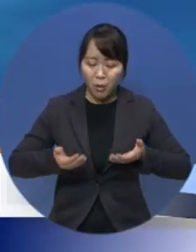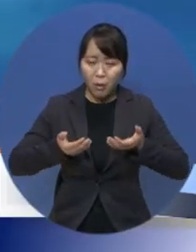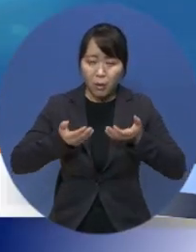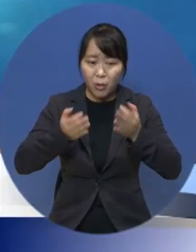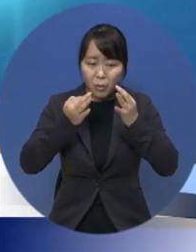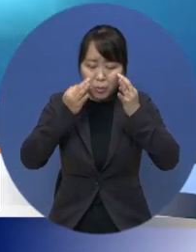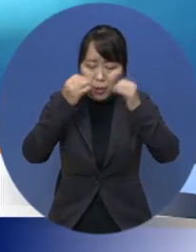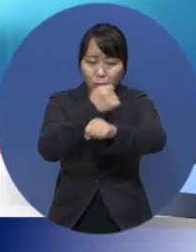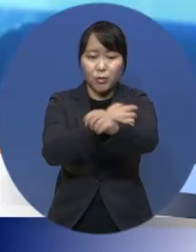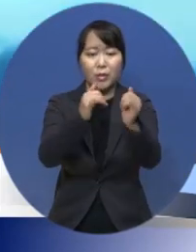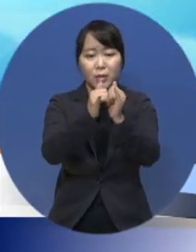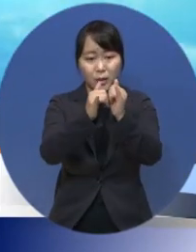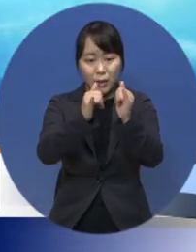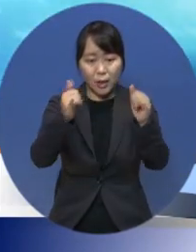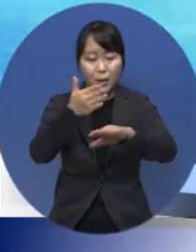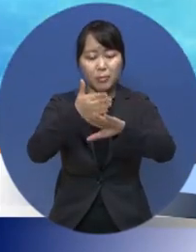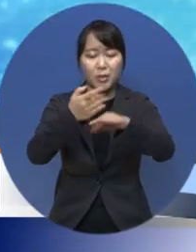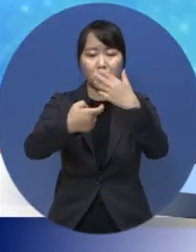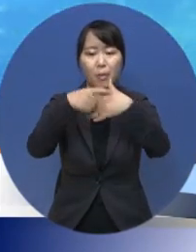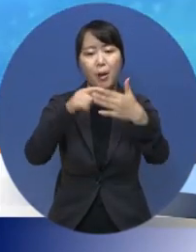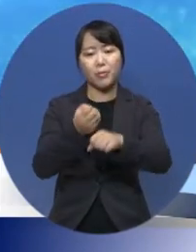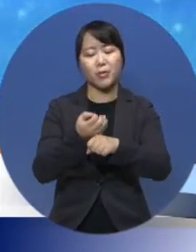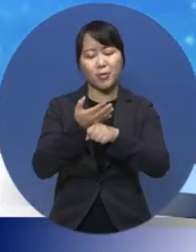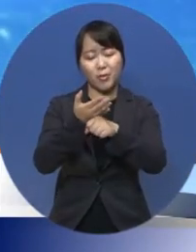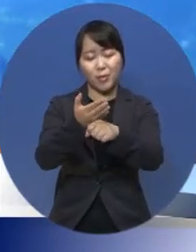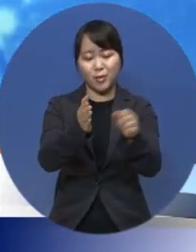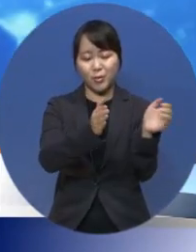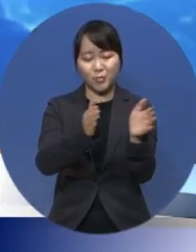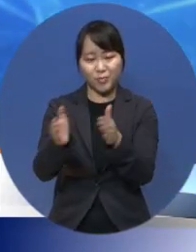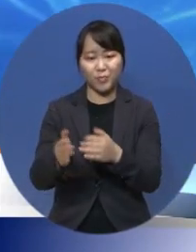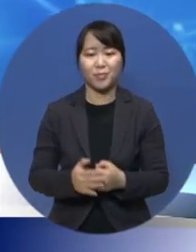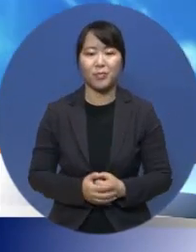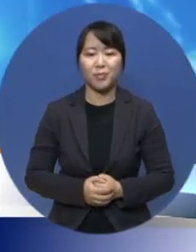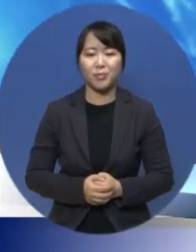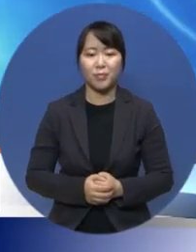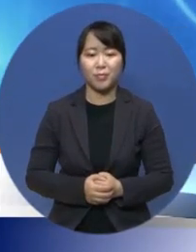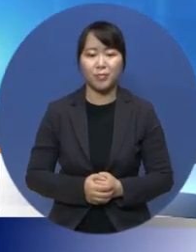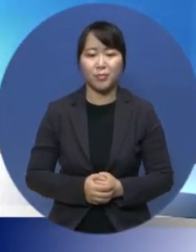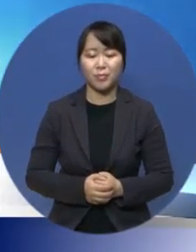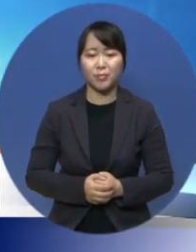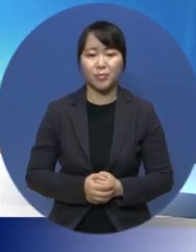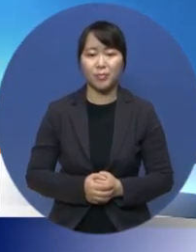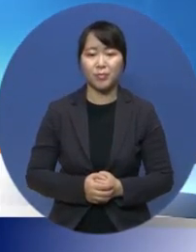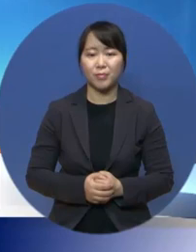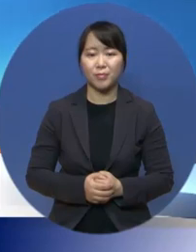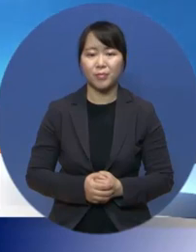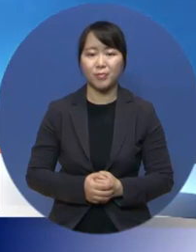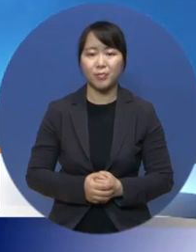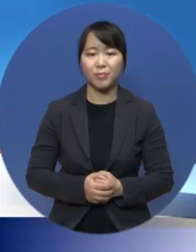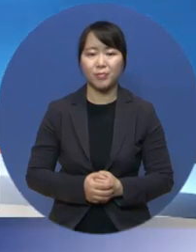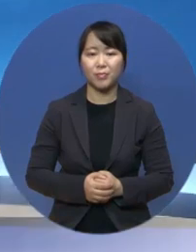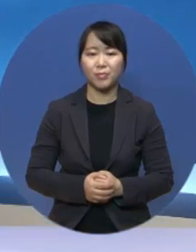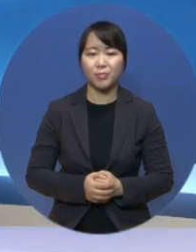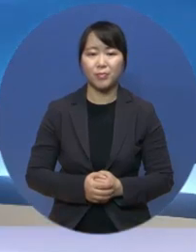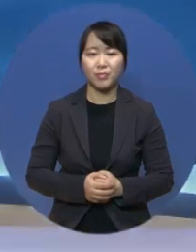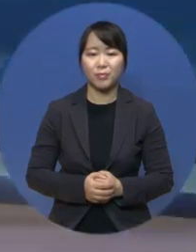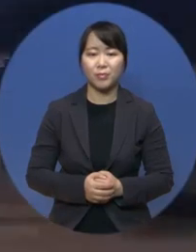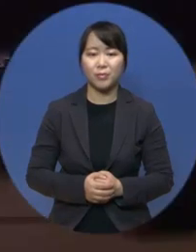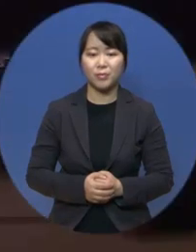노력한 유공자에게 감사를 전하는 자리가 마련됐습니다 현장에 박성용 기자가 다녀왔습니다